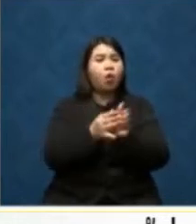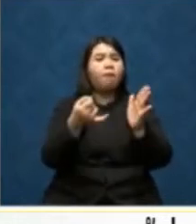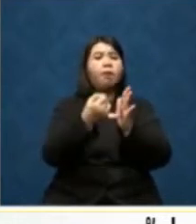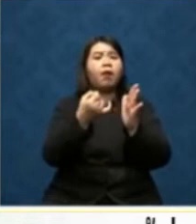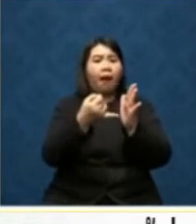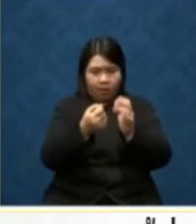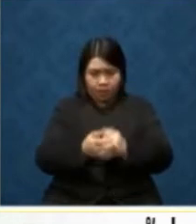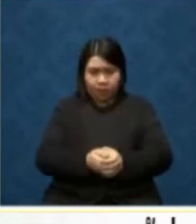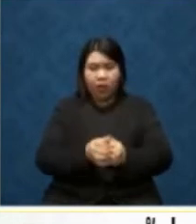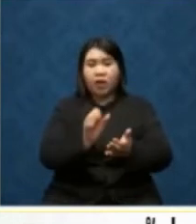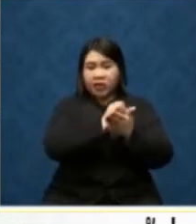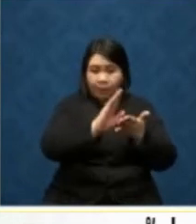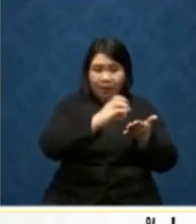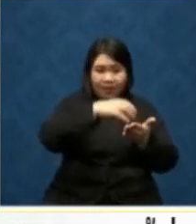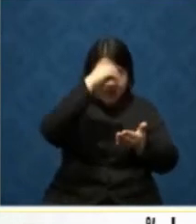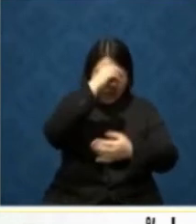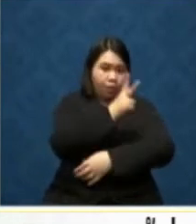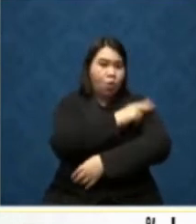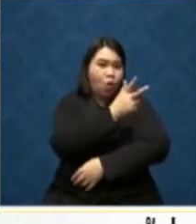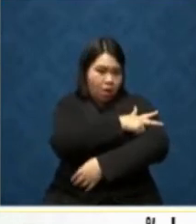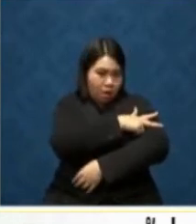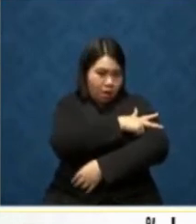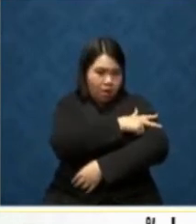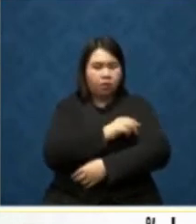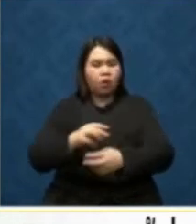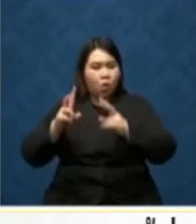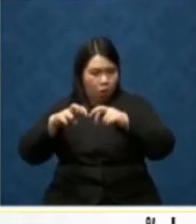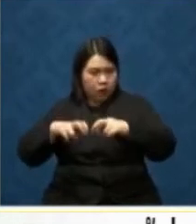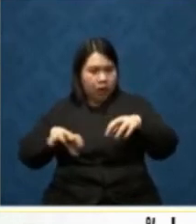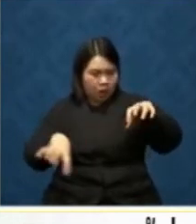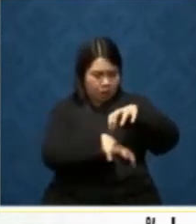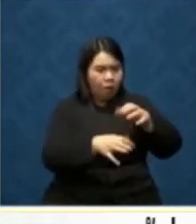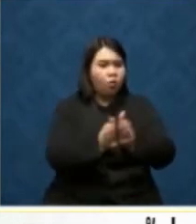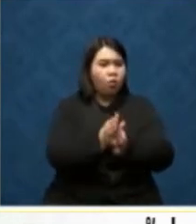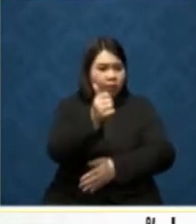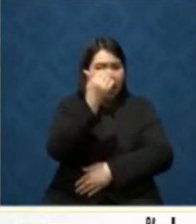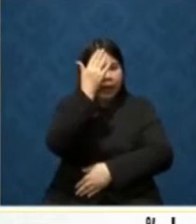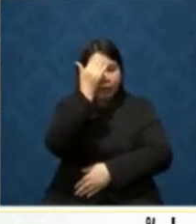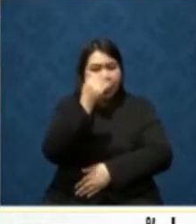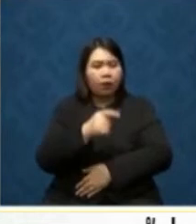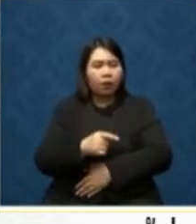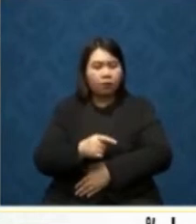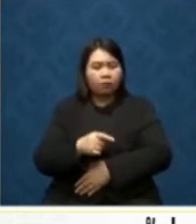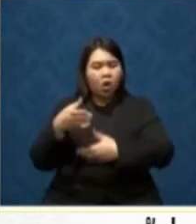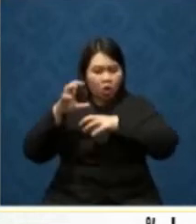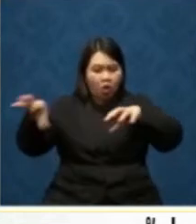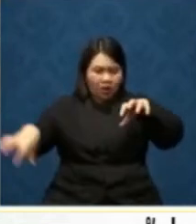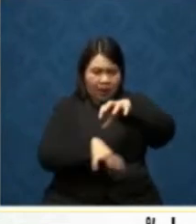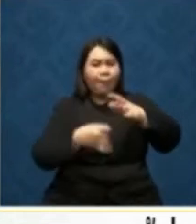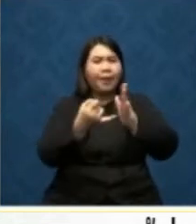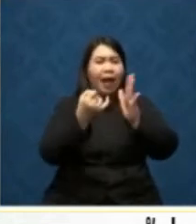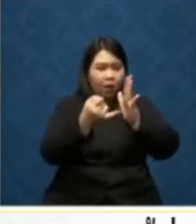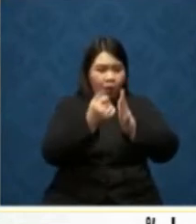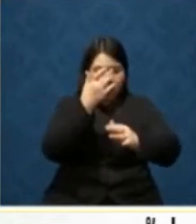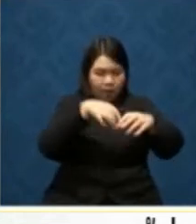ราชวิยาดจุราภรณ์ก็ได้เพื่ใหทำงานรวมกัน ระหศาบนวิจัย กัศาบนอดิตคำถามคอว่าทำไมเหตุผล